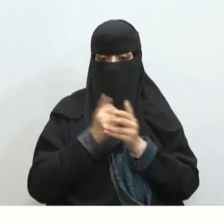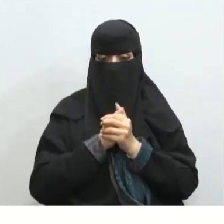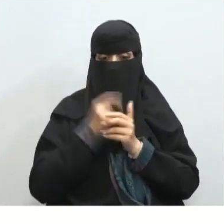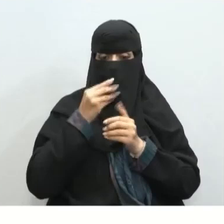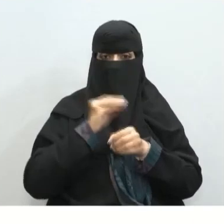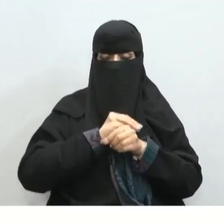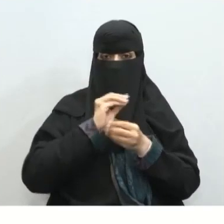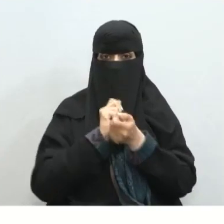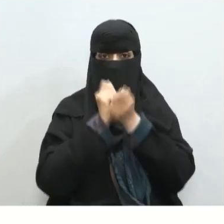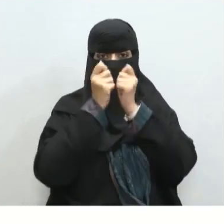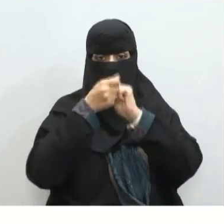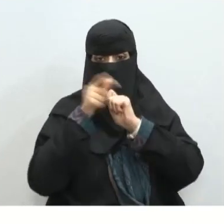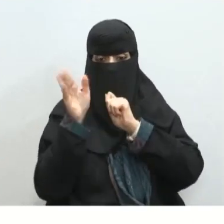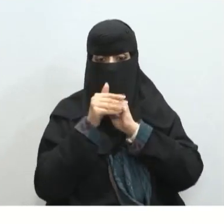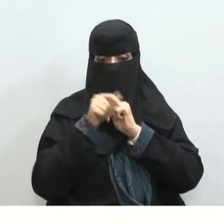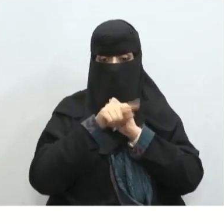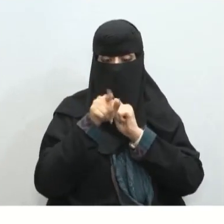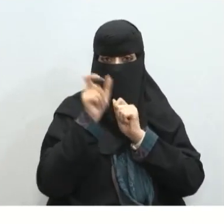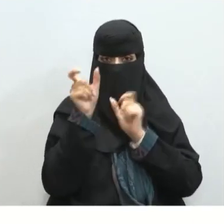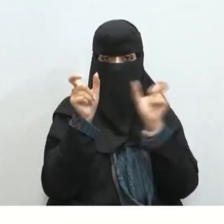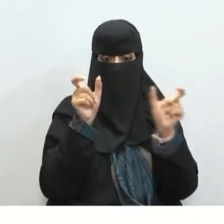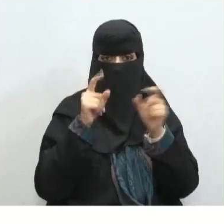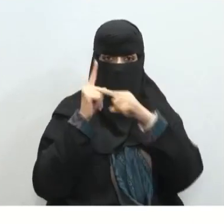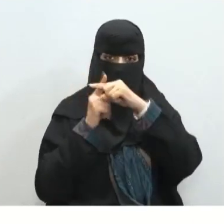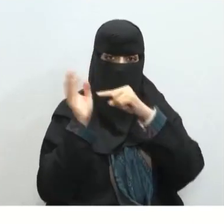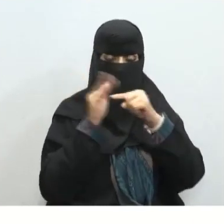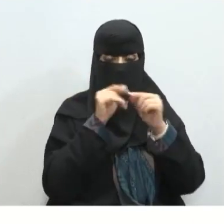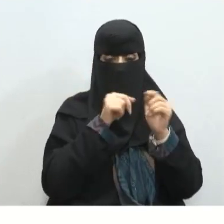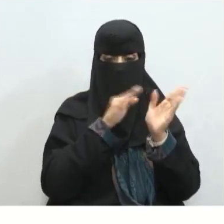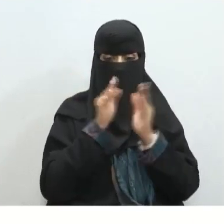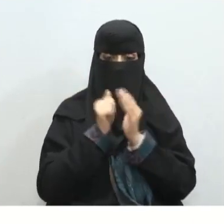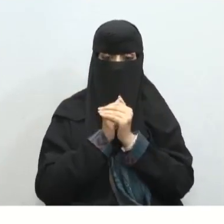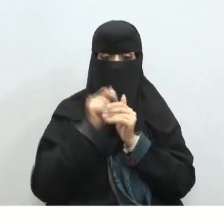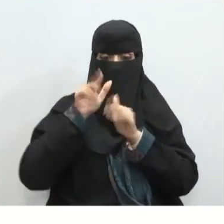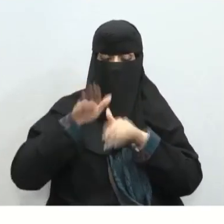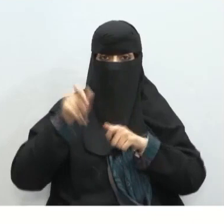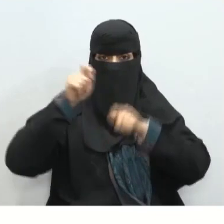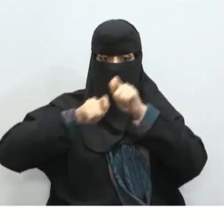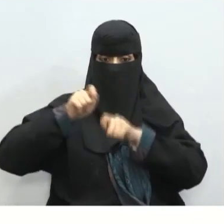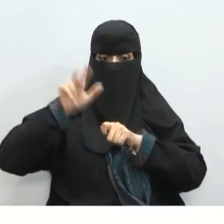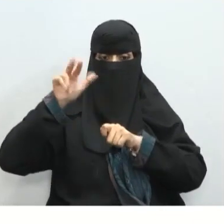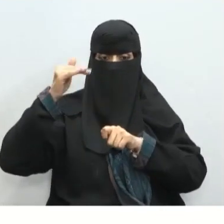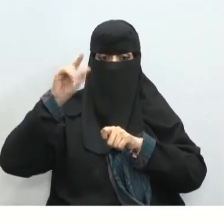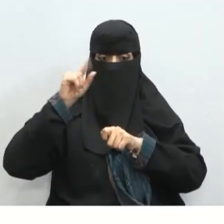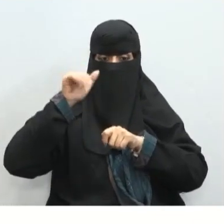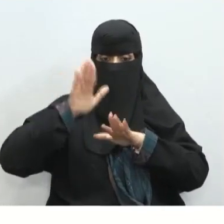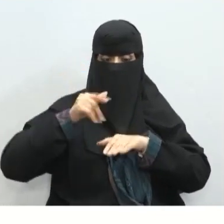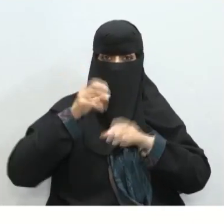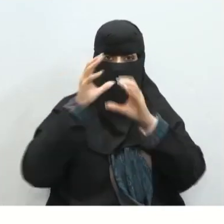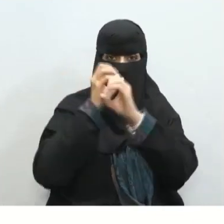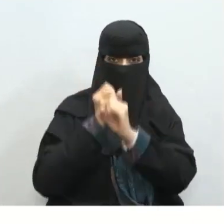وتحويل الناد بي بلس الى الناد بي اتش السؤال الثامن اي العمليات